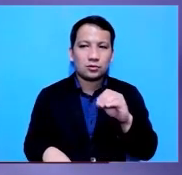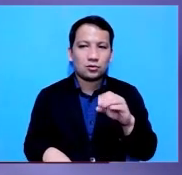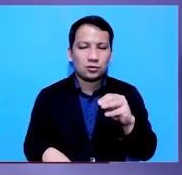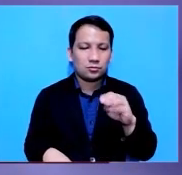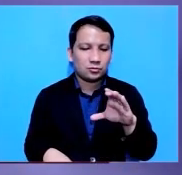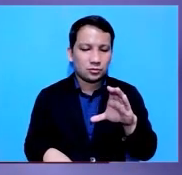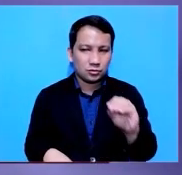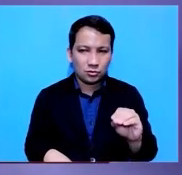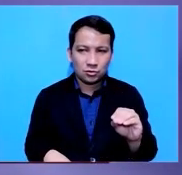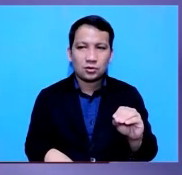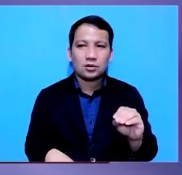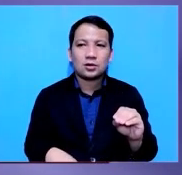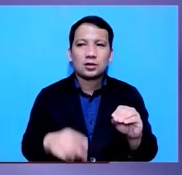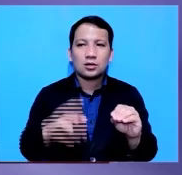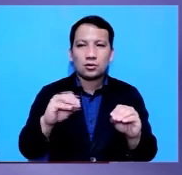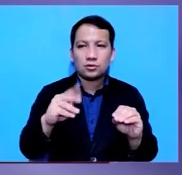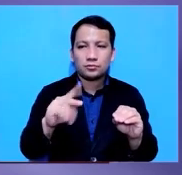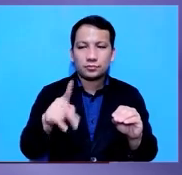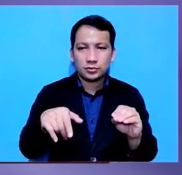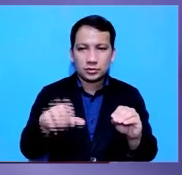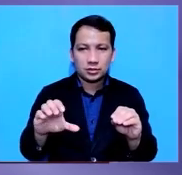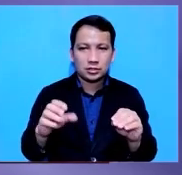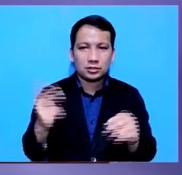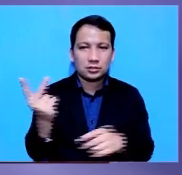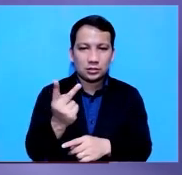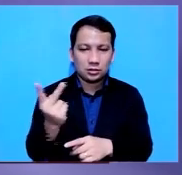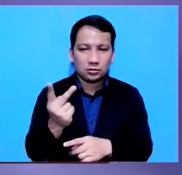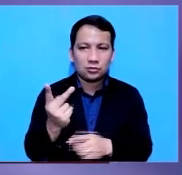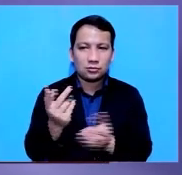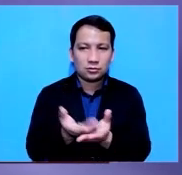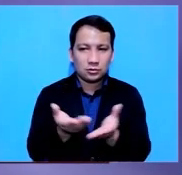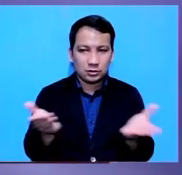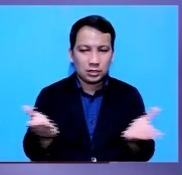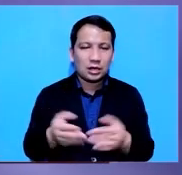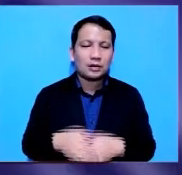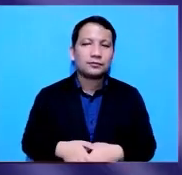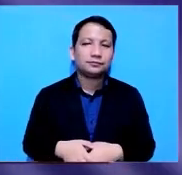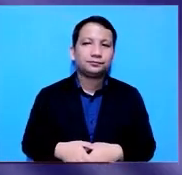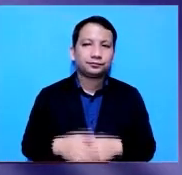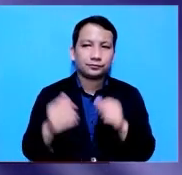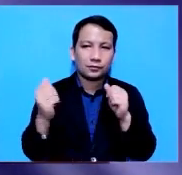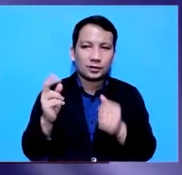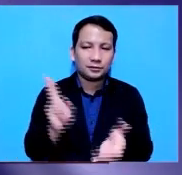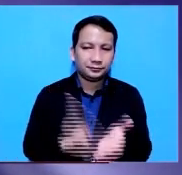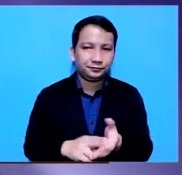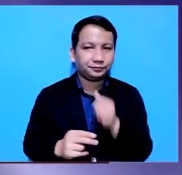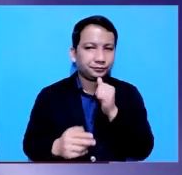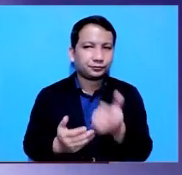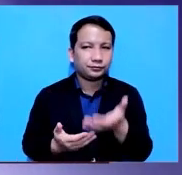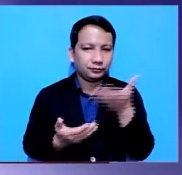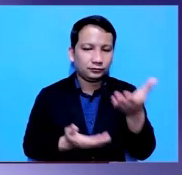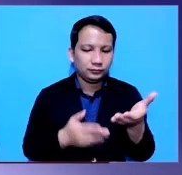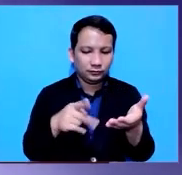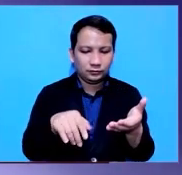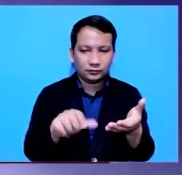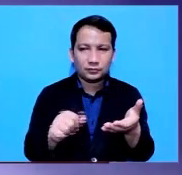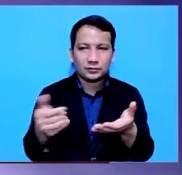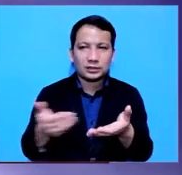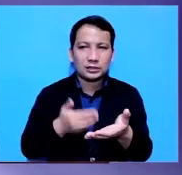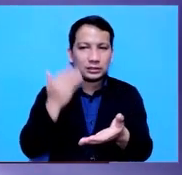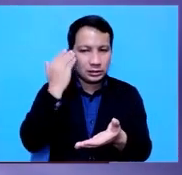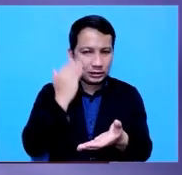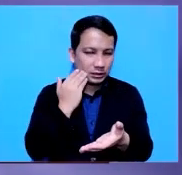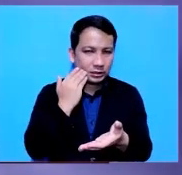Electric Cooperative kung saan 2 ang nakahain sa kanila. Hindi pa raw nakahain ang isang PSA dahil sa kakulangan ng mga